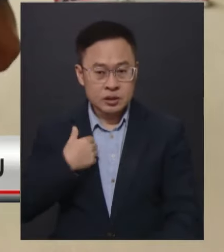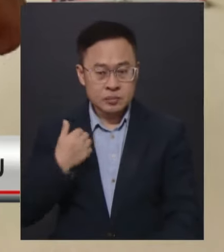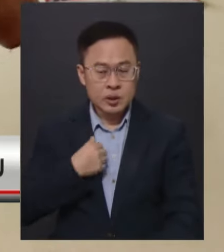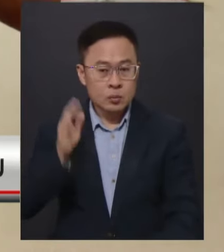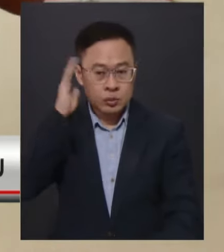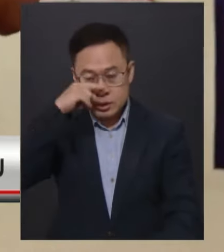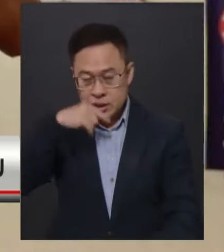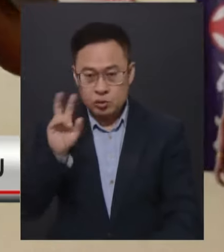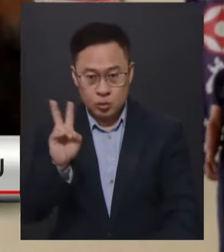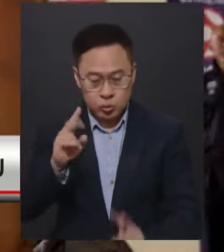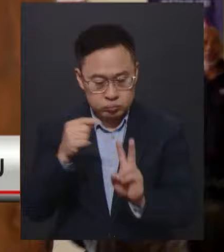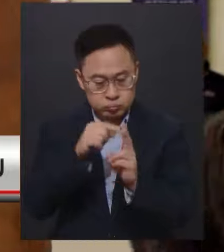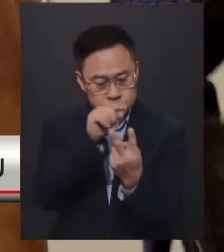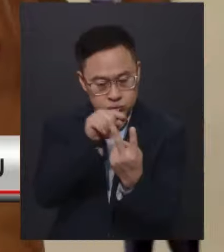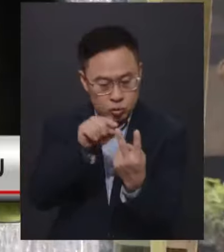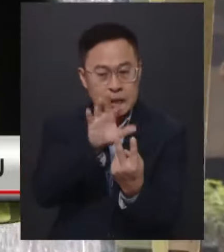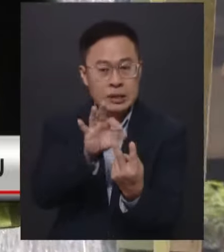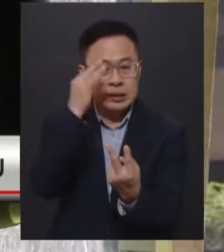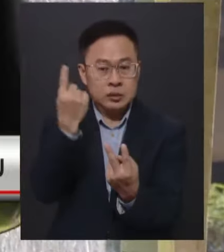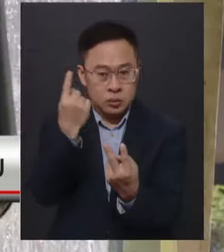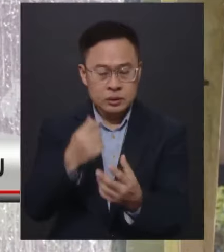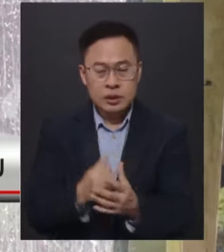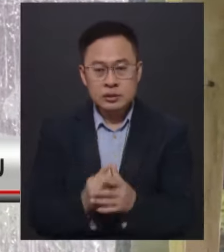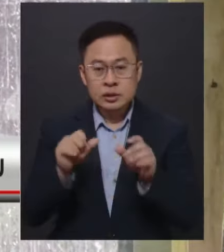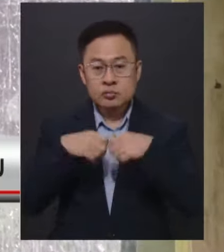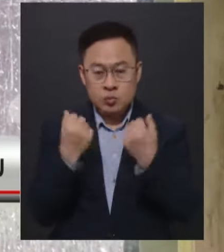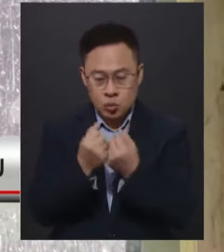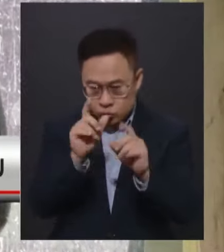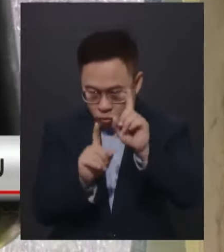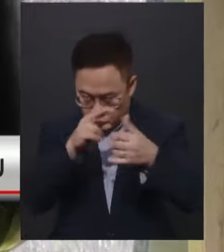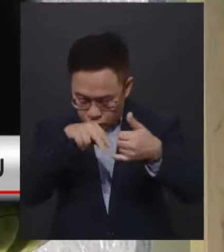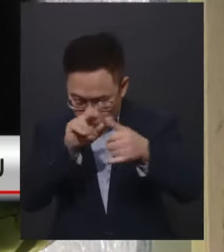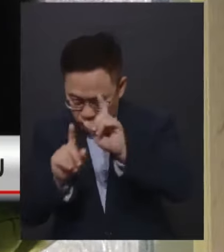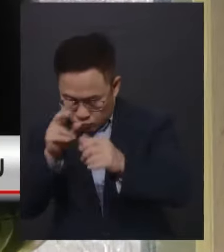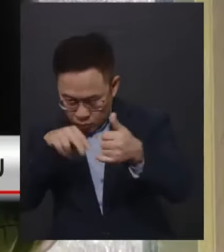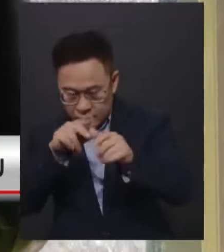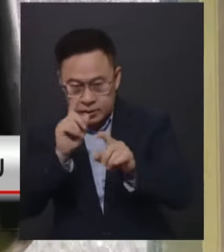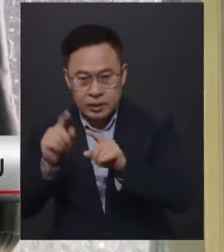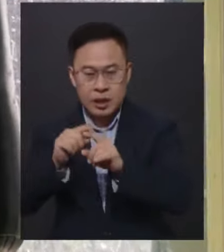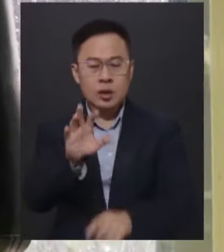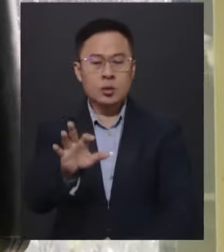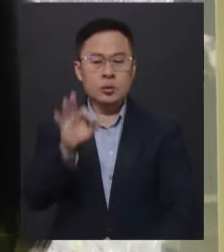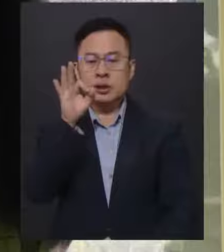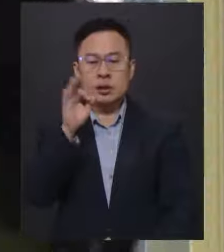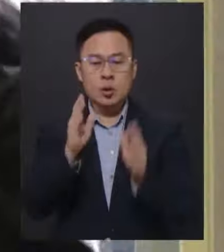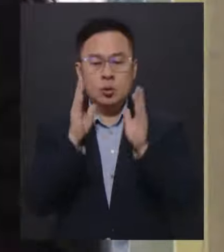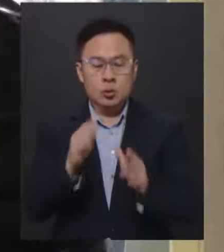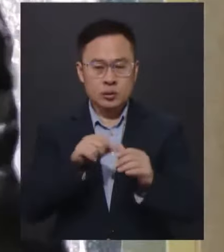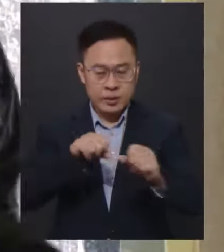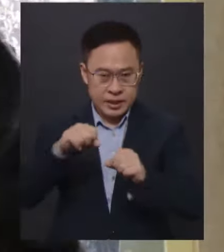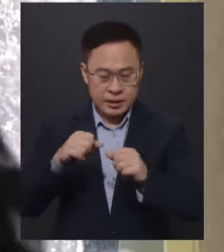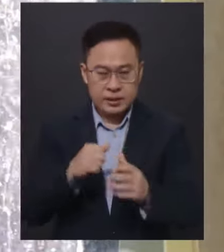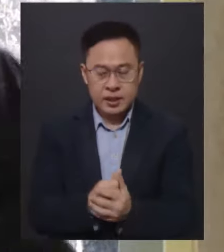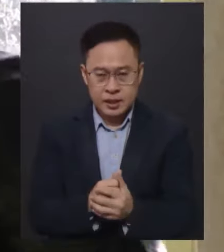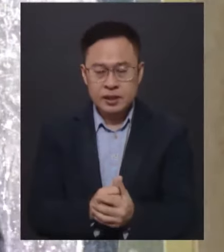กับรุชการจันตรงโดยสมาคมก็จะมีการประเมินจากความพร้อมรอบด้านก่อนจะส่งรายชื่อให้กับฝ่